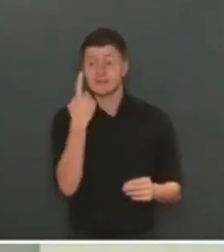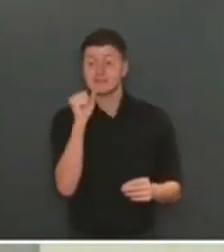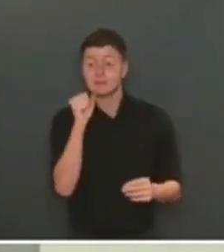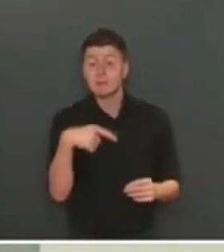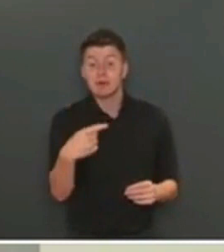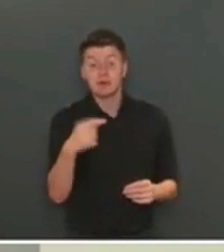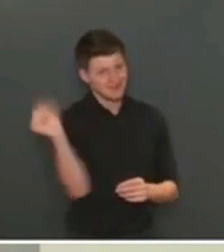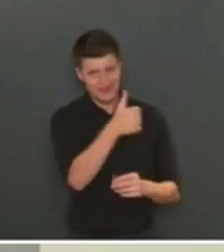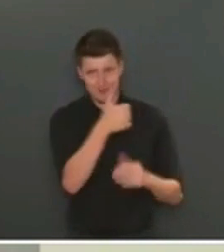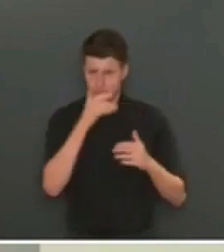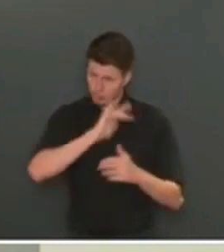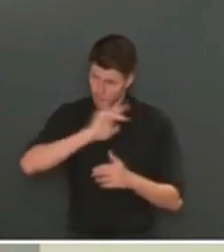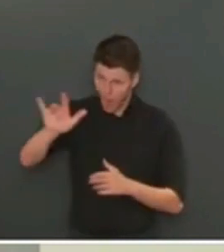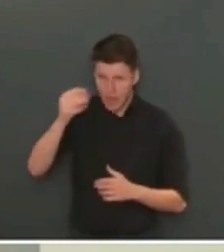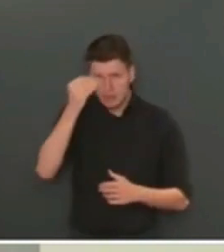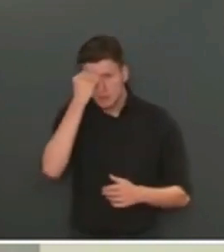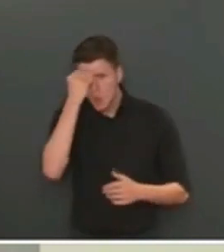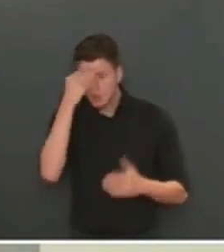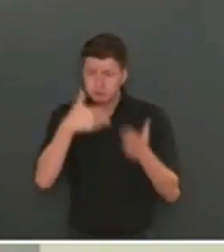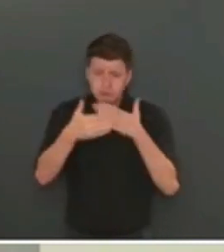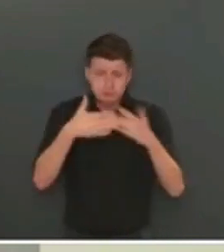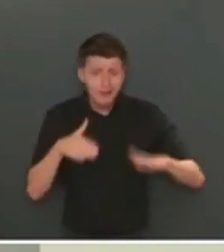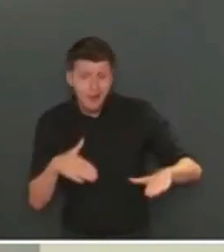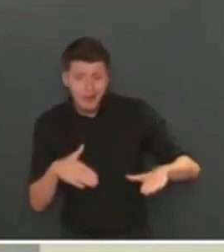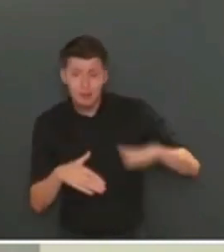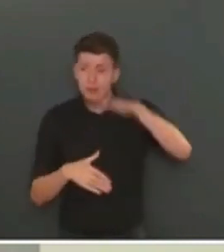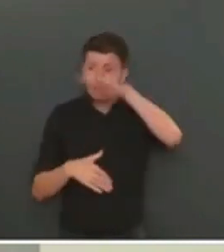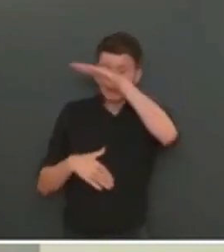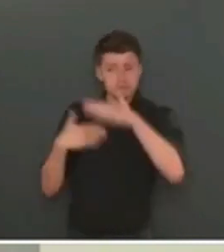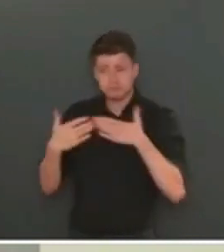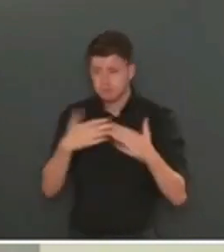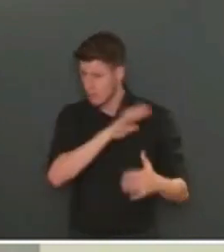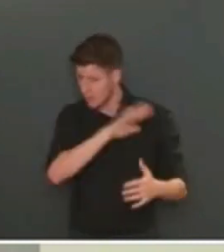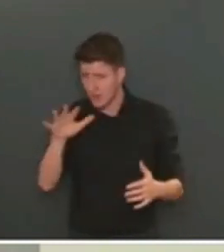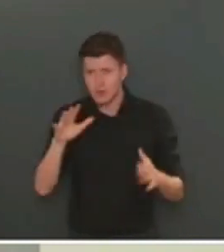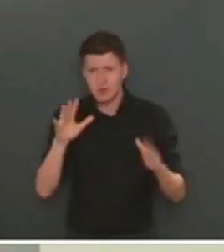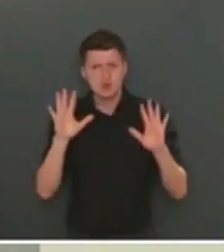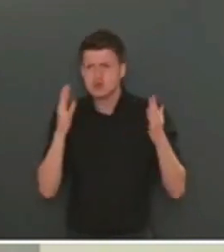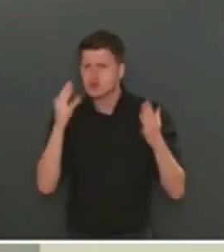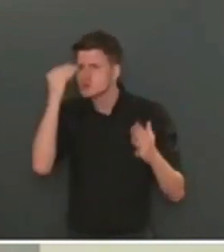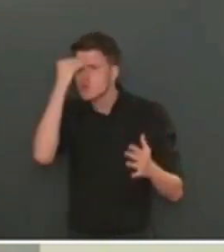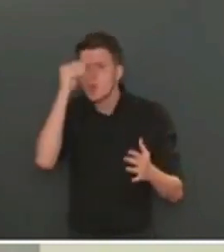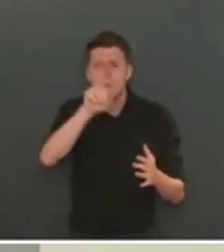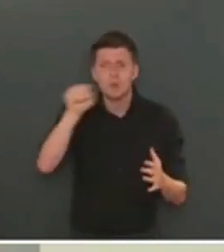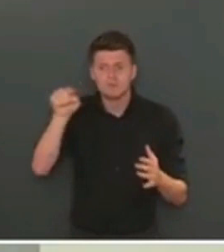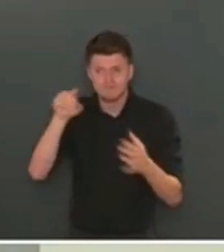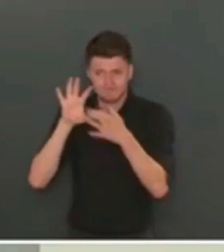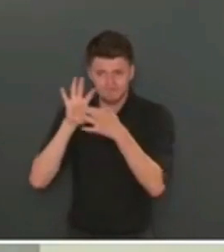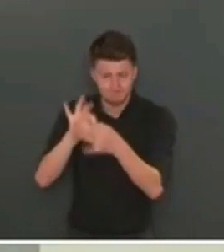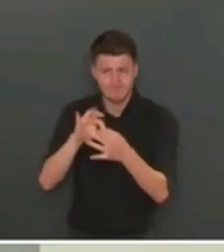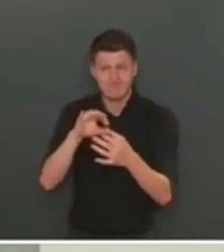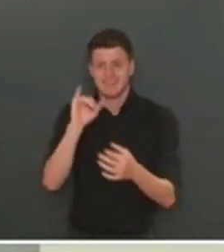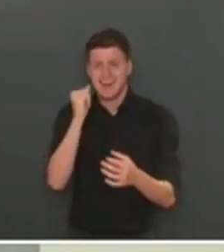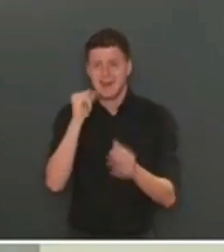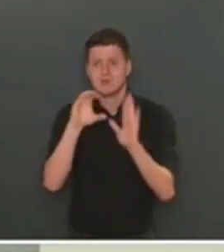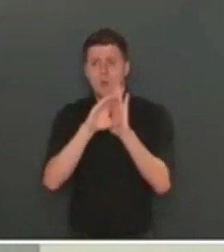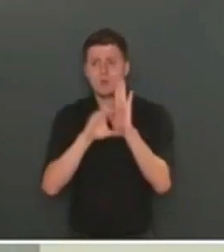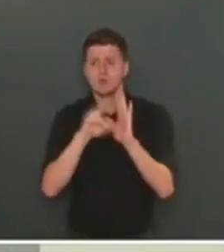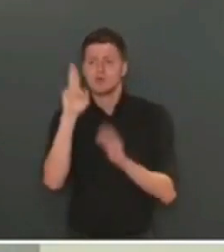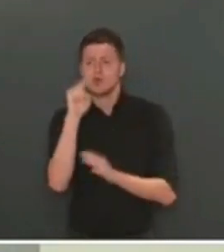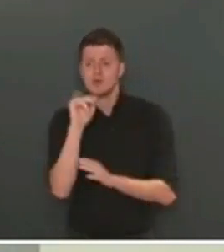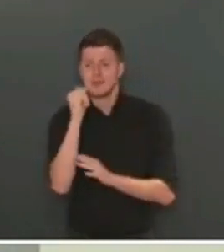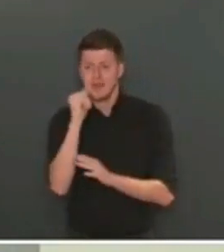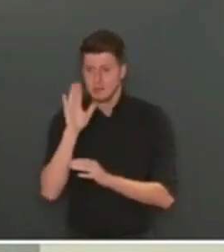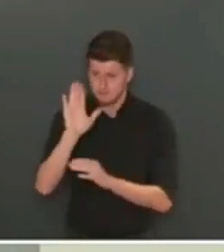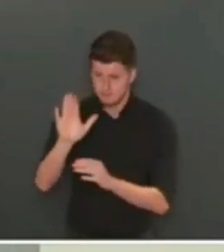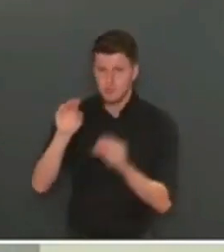tous les niveaux d'enseignement, sur base du code jaune, qui a été déterminé par les communautés. Le code jaune, pour rappel, renvoie